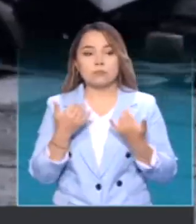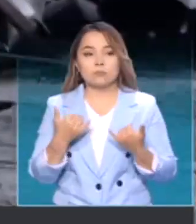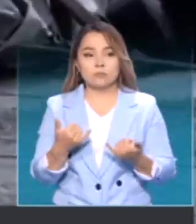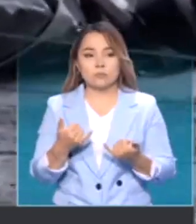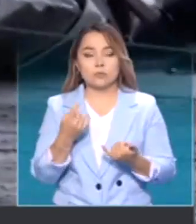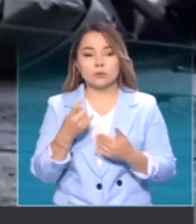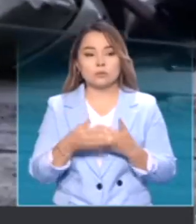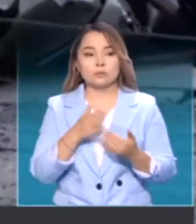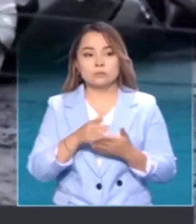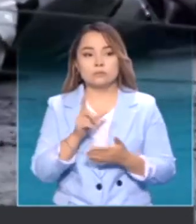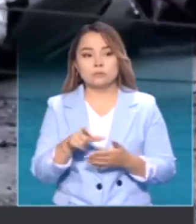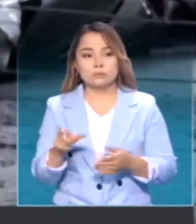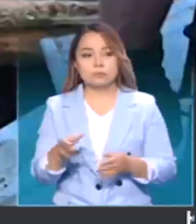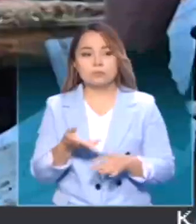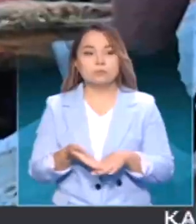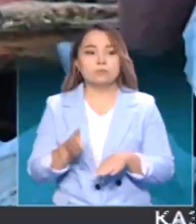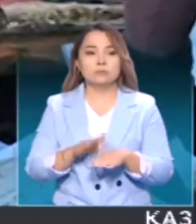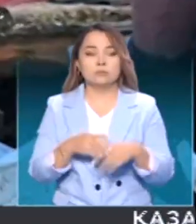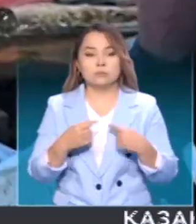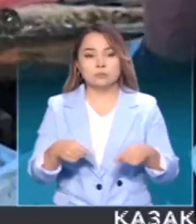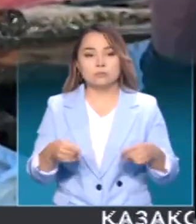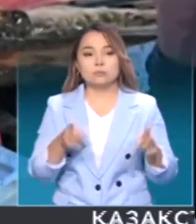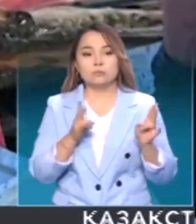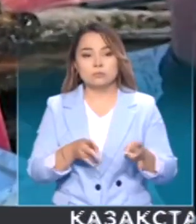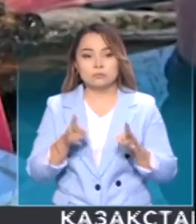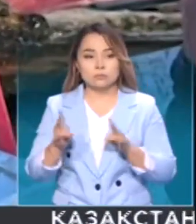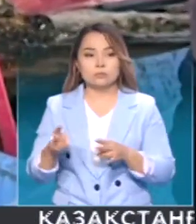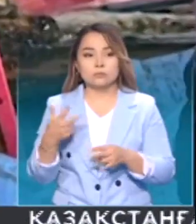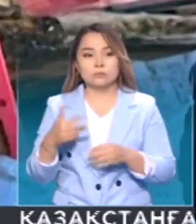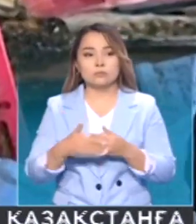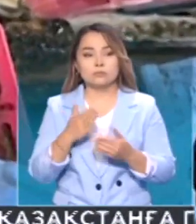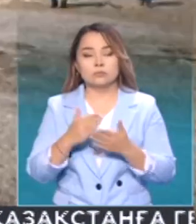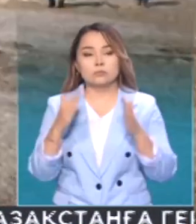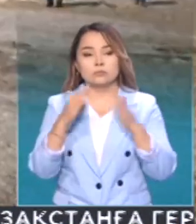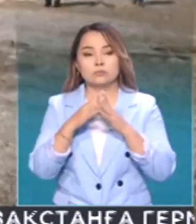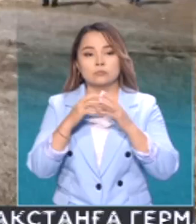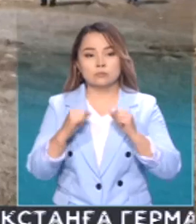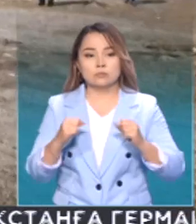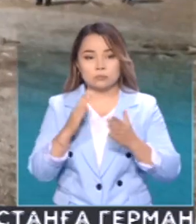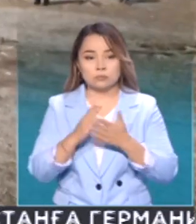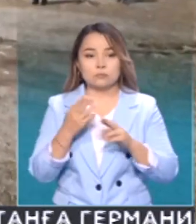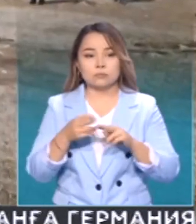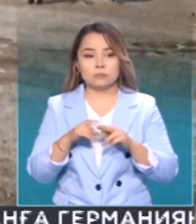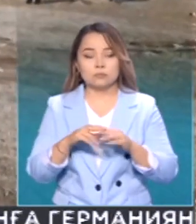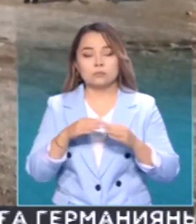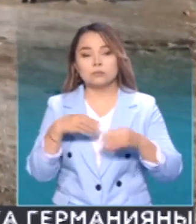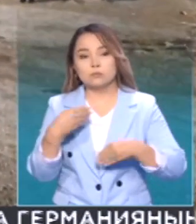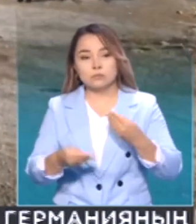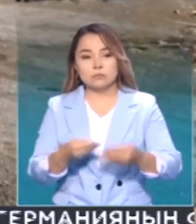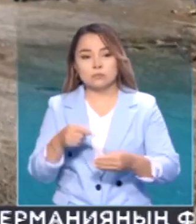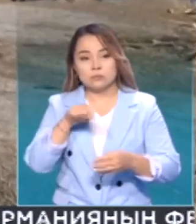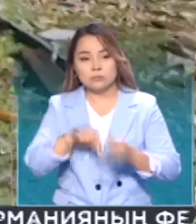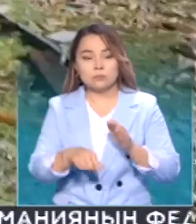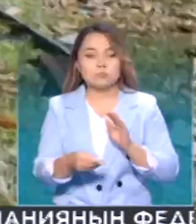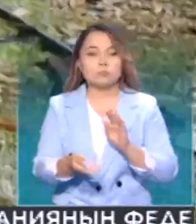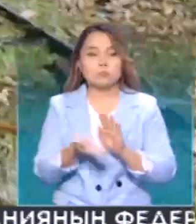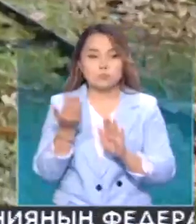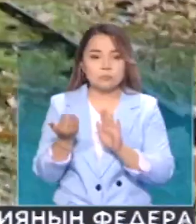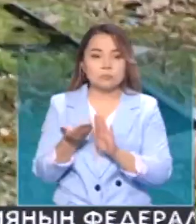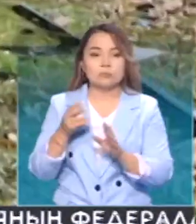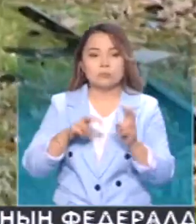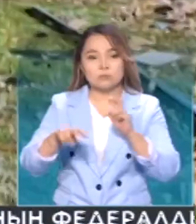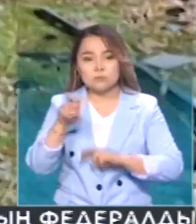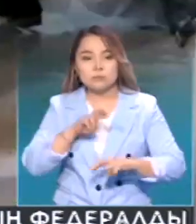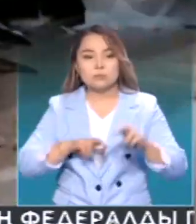100-дің үстінде адам ауруханада жатыр. 30-дан аса үй жермен жексен болған. Қазір құтқарушылар қирандыларды аршып, тірі қалған адамдарды